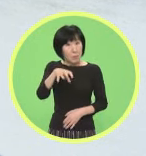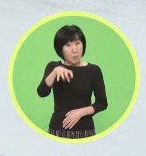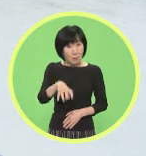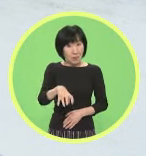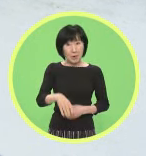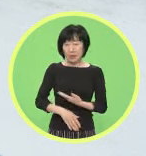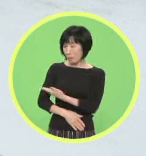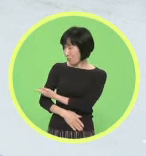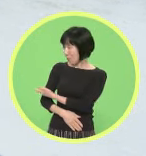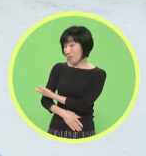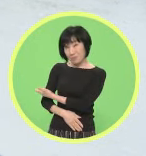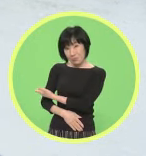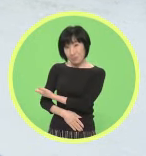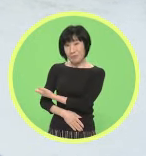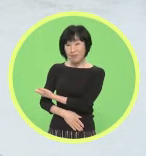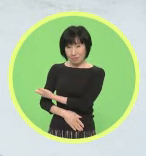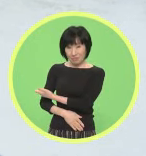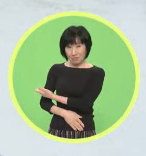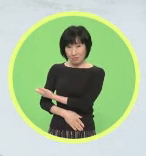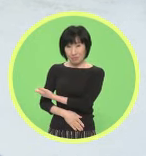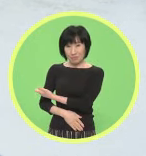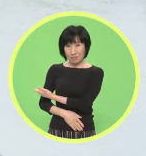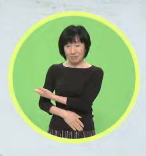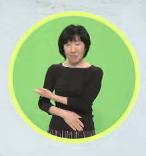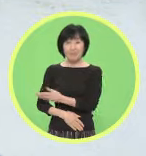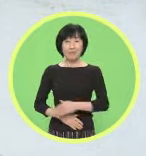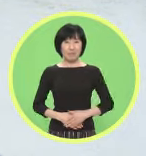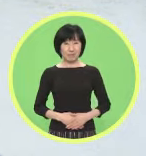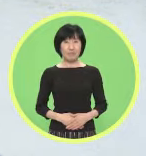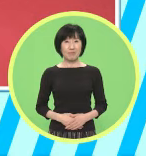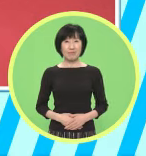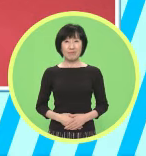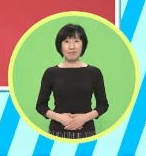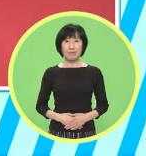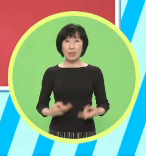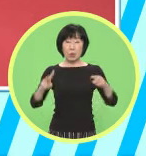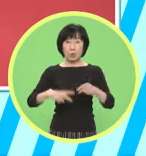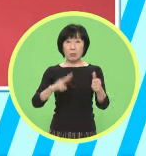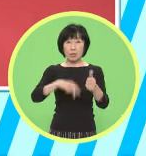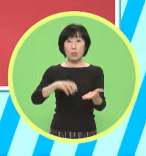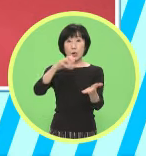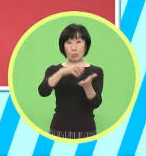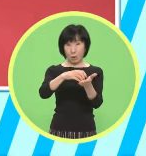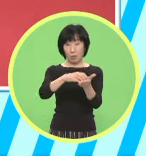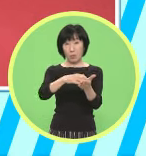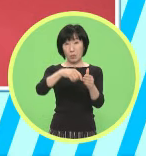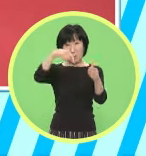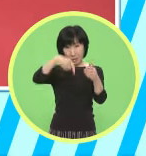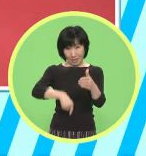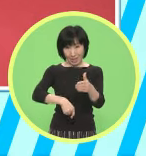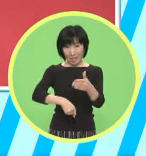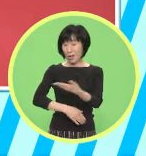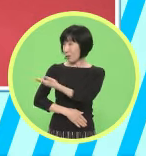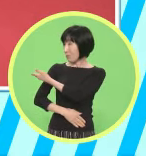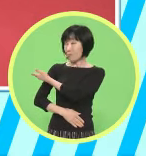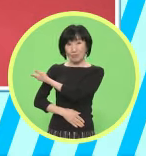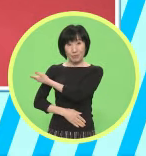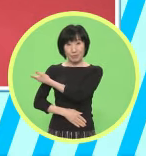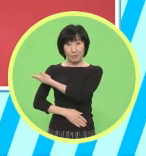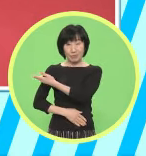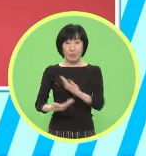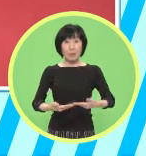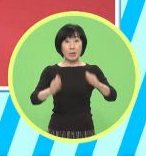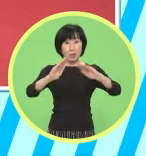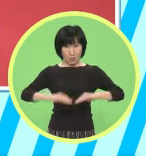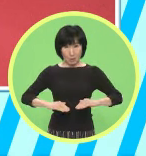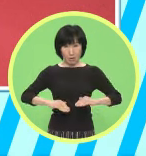。お問い合わせは広島交響楽団事務局まで。 ザ・広島ブランド認定特産品の中からみ